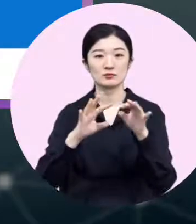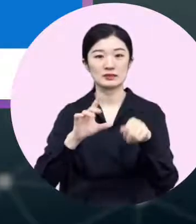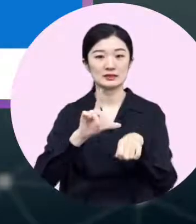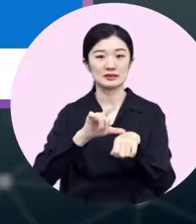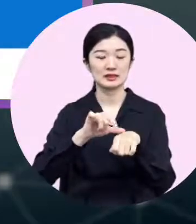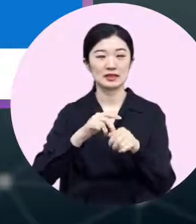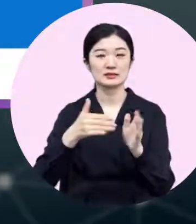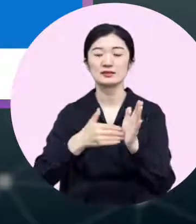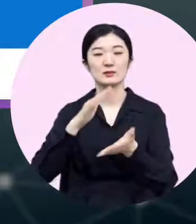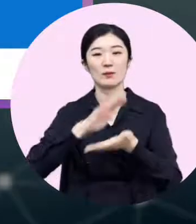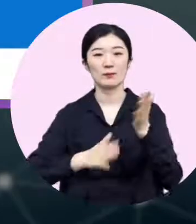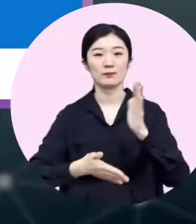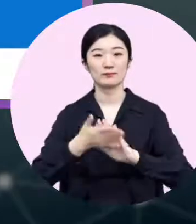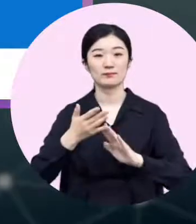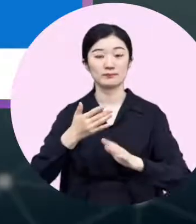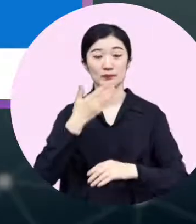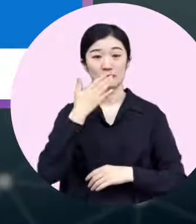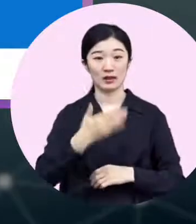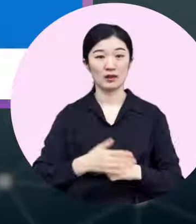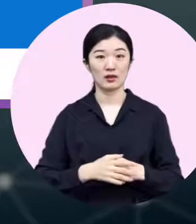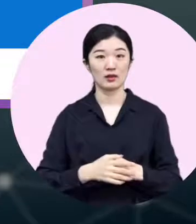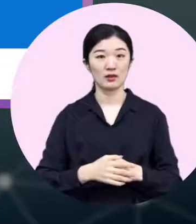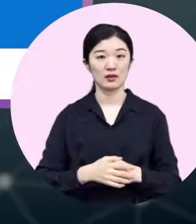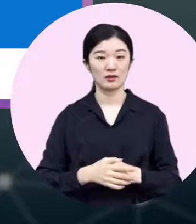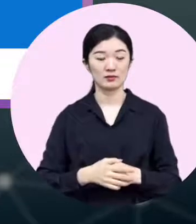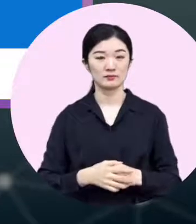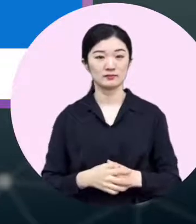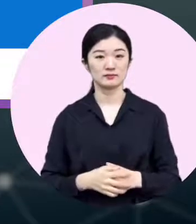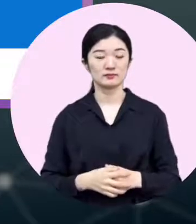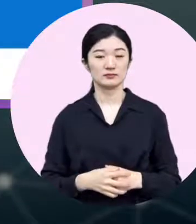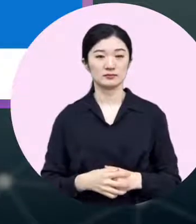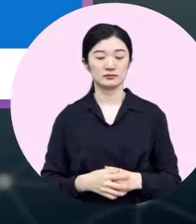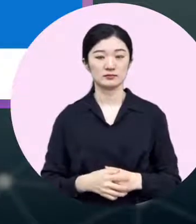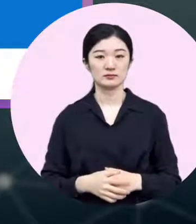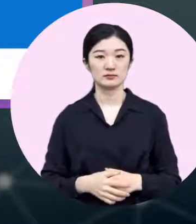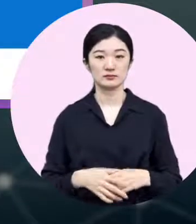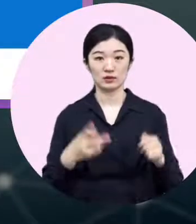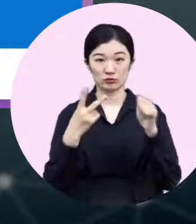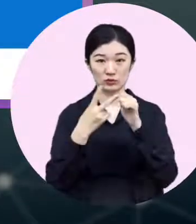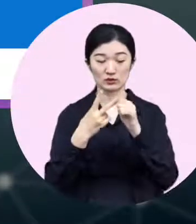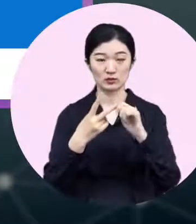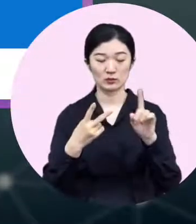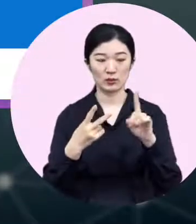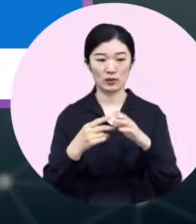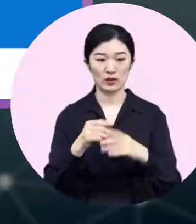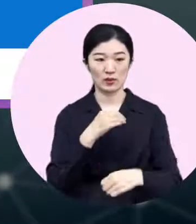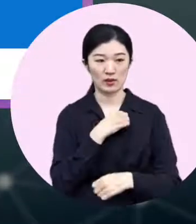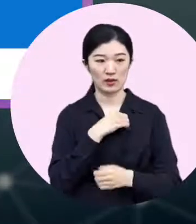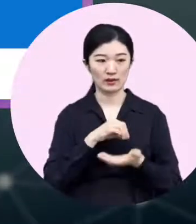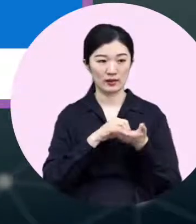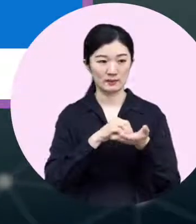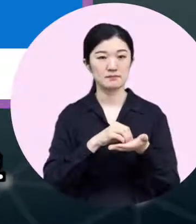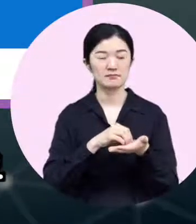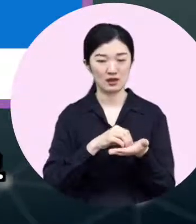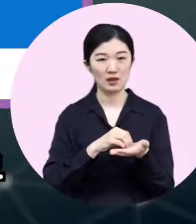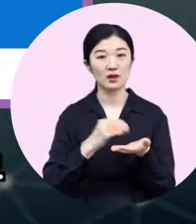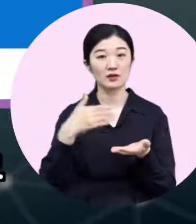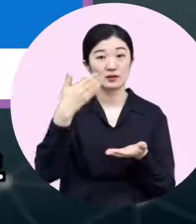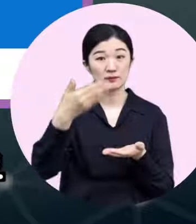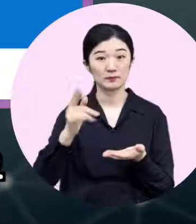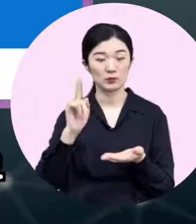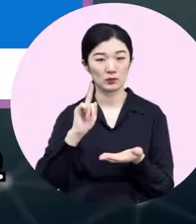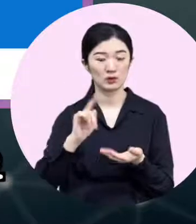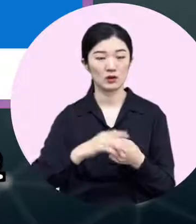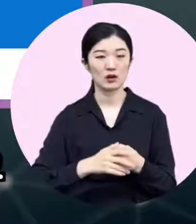알고 계셔야 돼요. 최초의 회의는 무제한이라는 거. 네. 그다음 두 번째, 이렇게 회원가입이 되시면 보통은